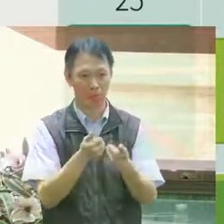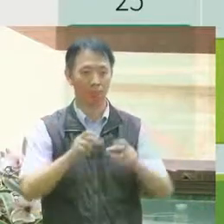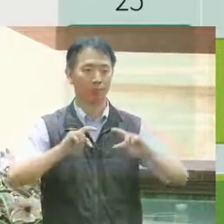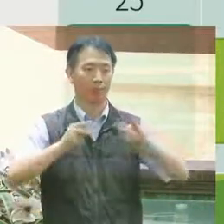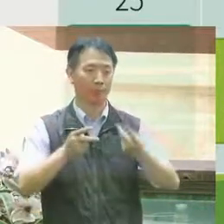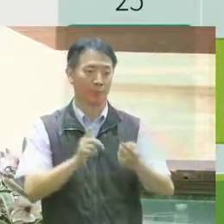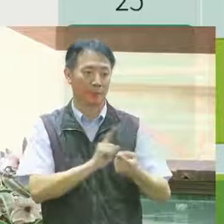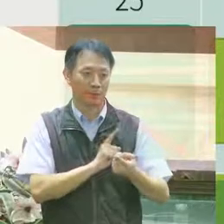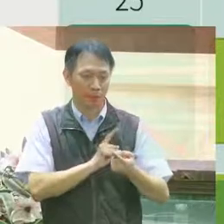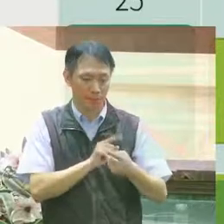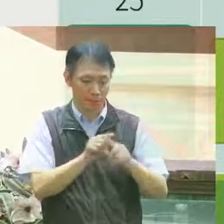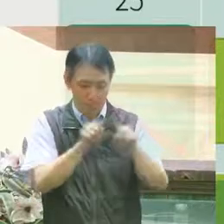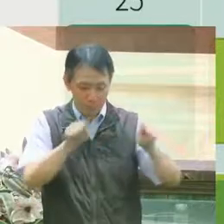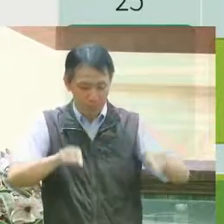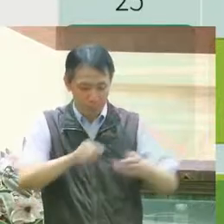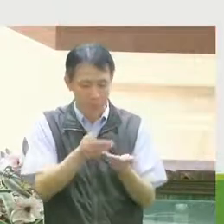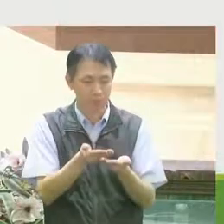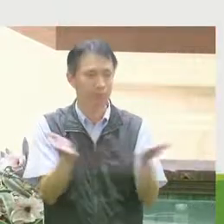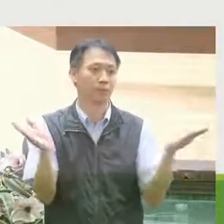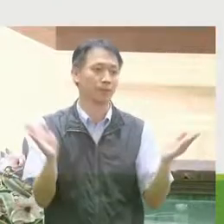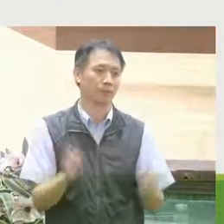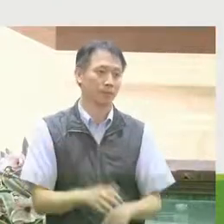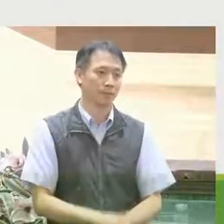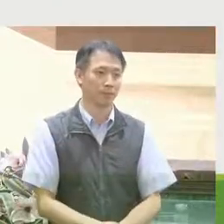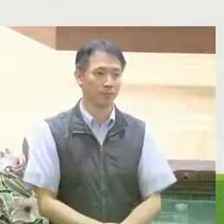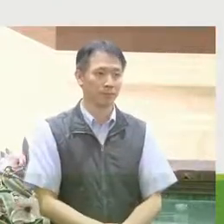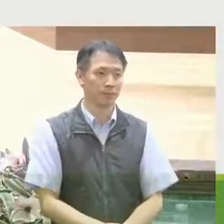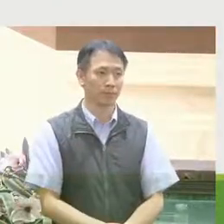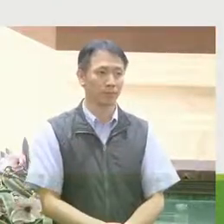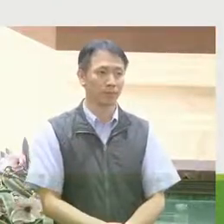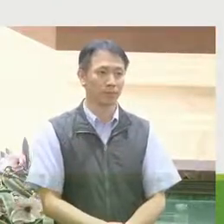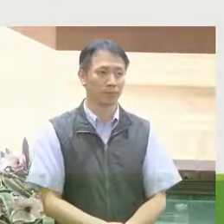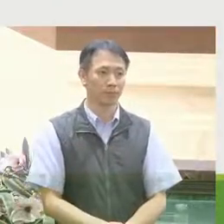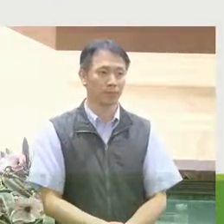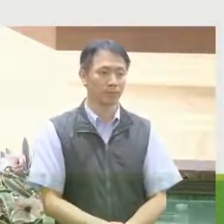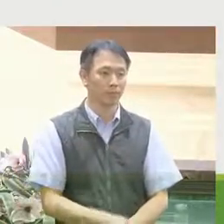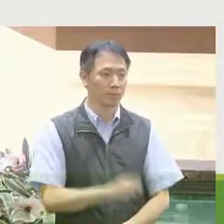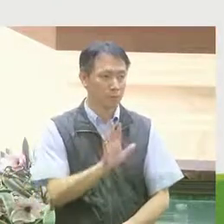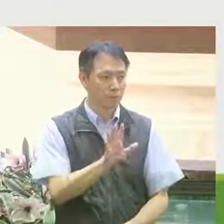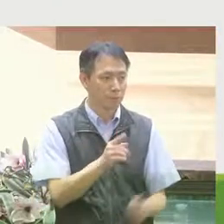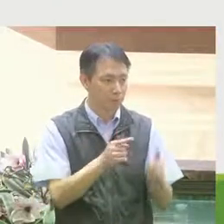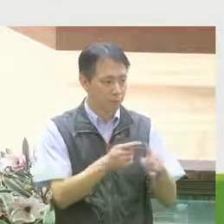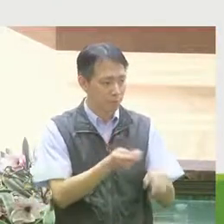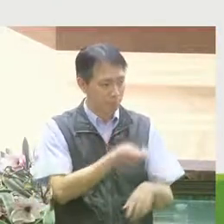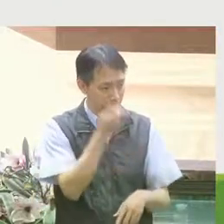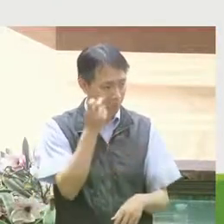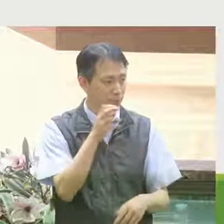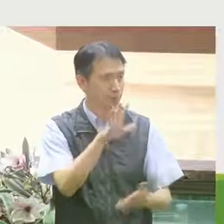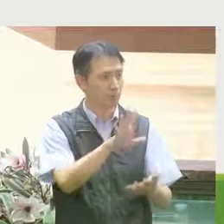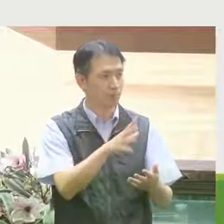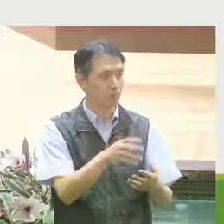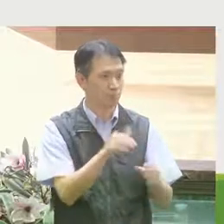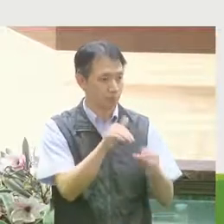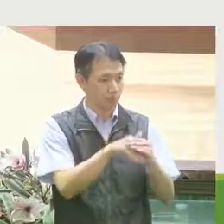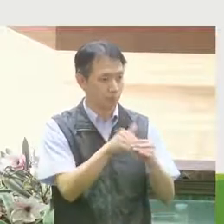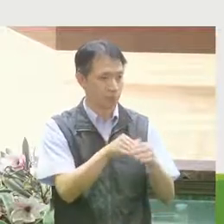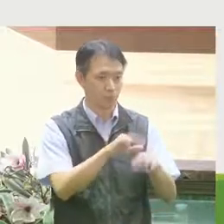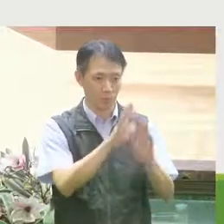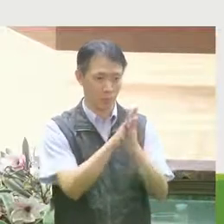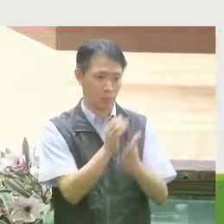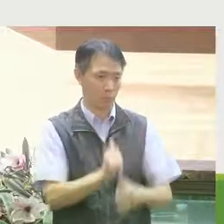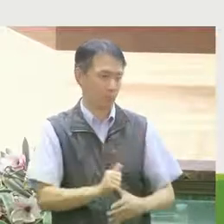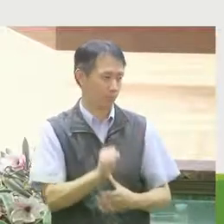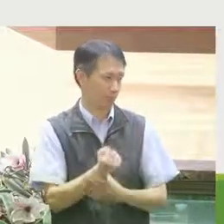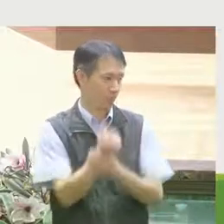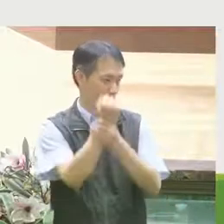用新闻稿发布处理。结果有近6000人投票，绝大部分赞成进普选，